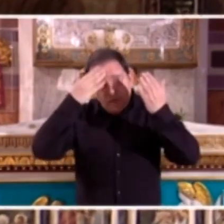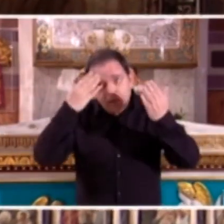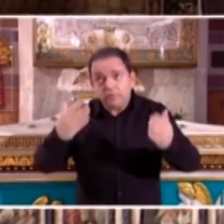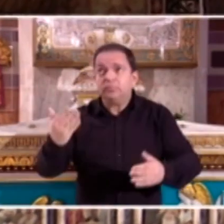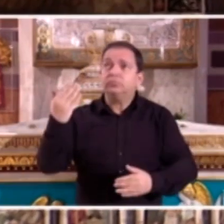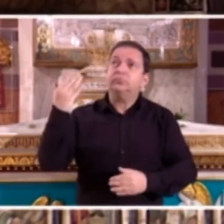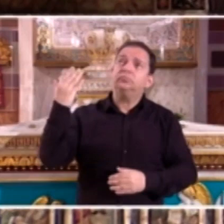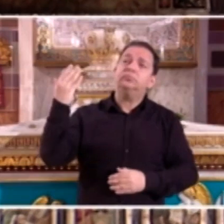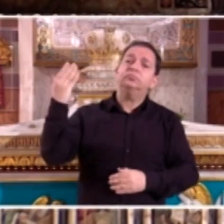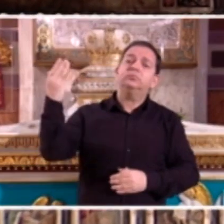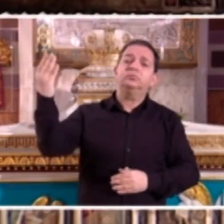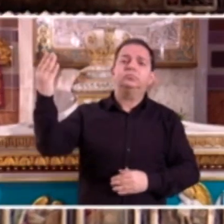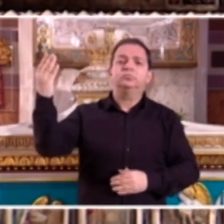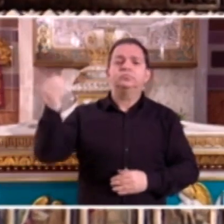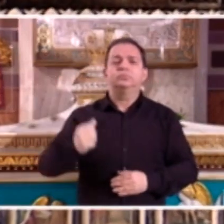οργάνω,